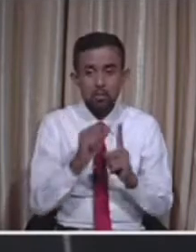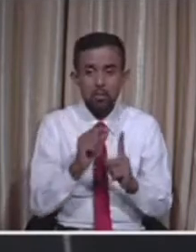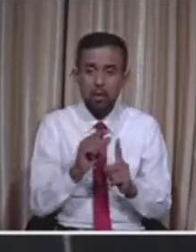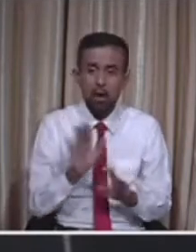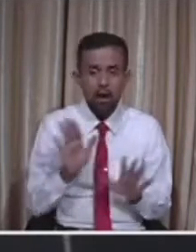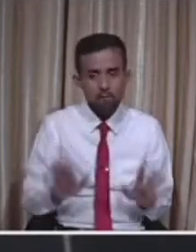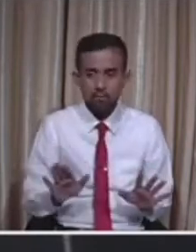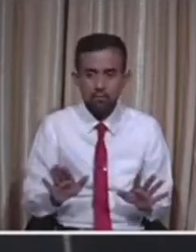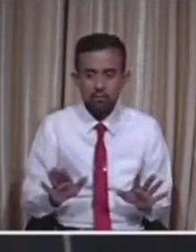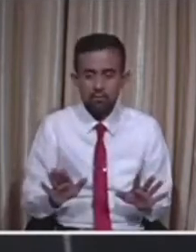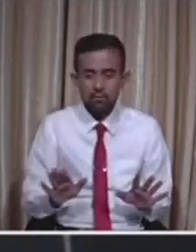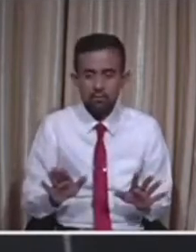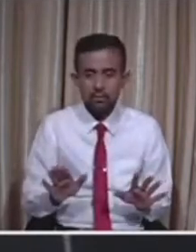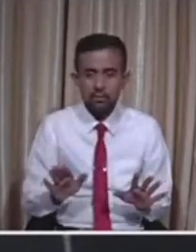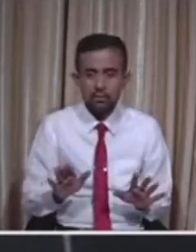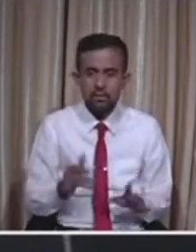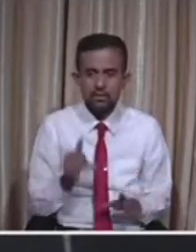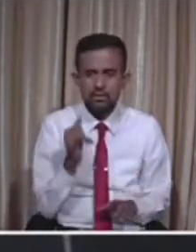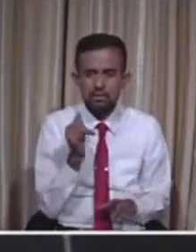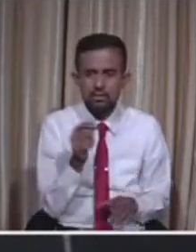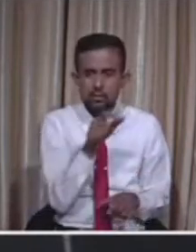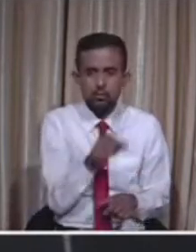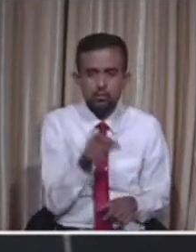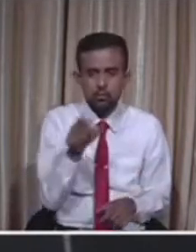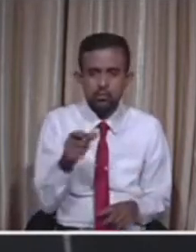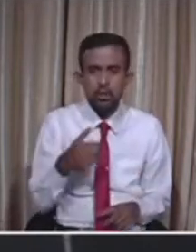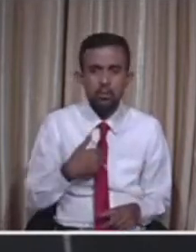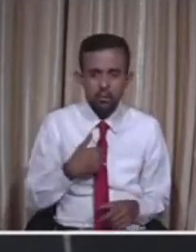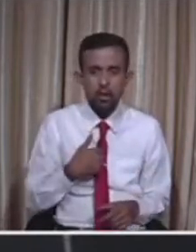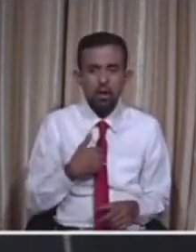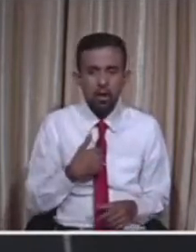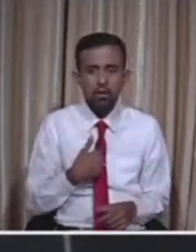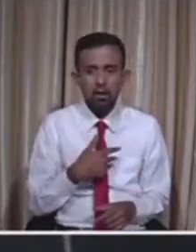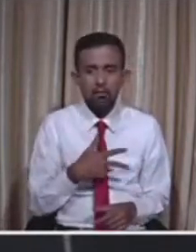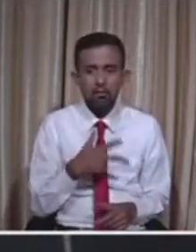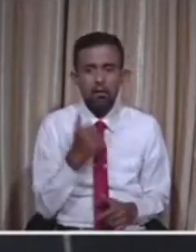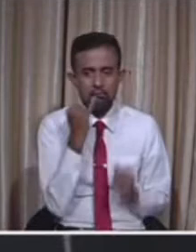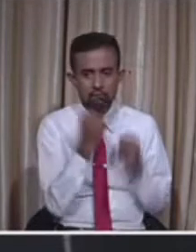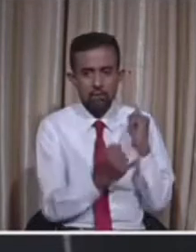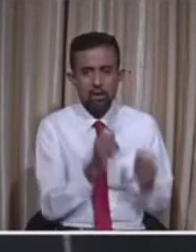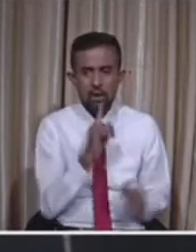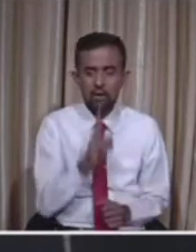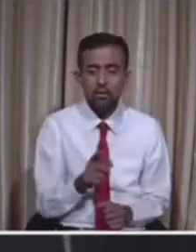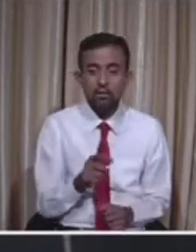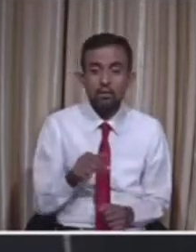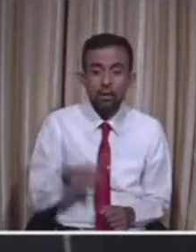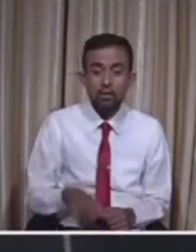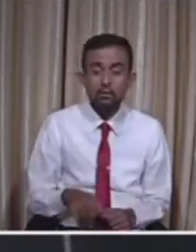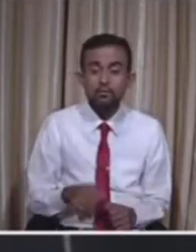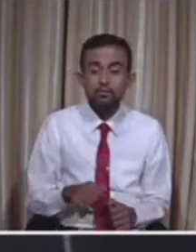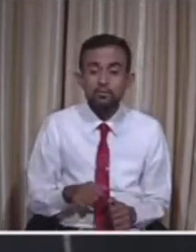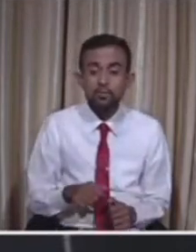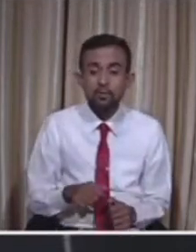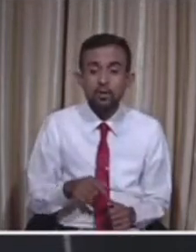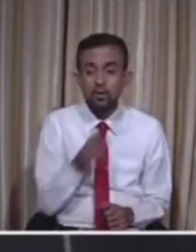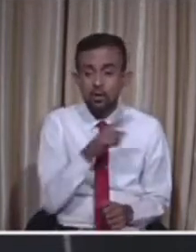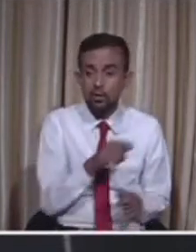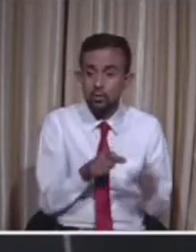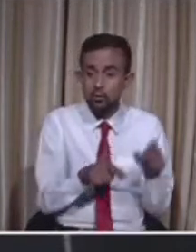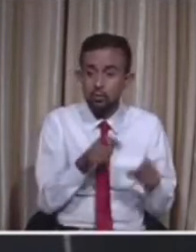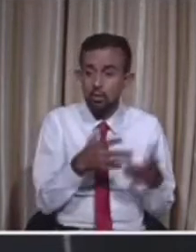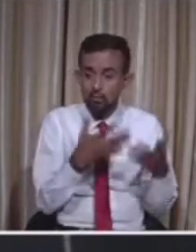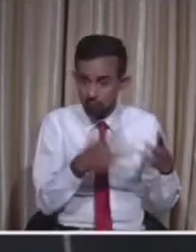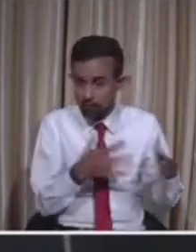නැහැ. එහෙම යම් පිරිස් පිළිබඳව අපිටත් විචේතනයක් තියෙනවා. හැබැයි අද ඒ අය විසින් කරන